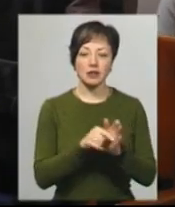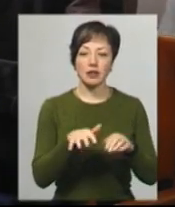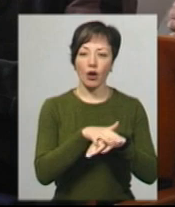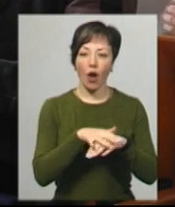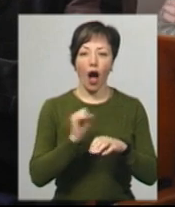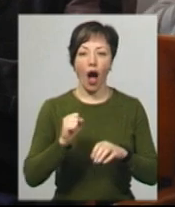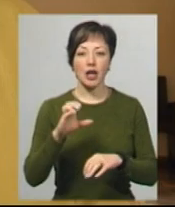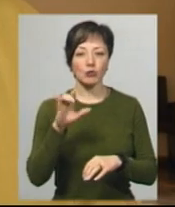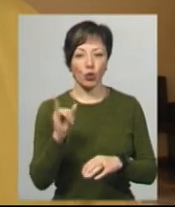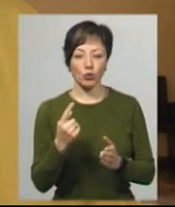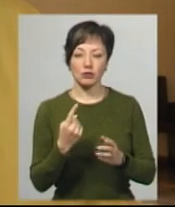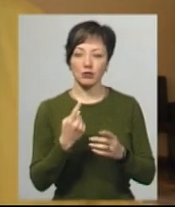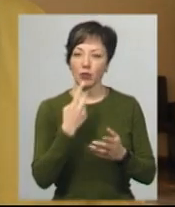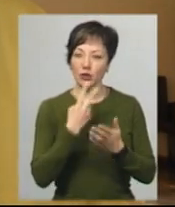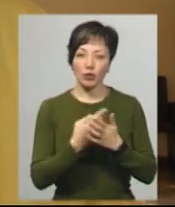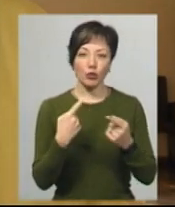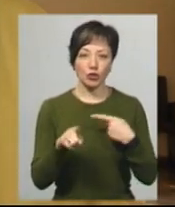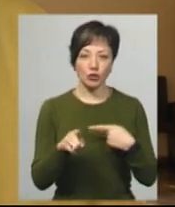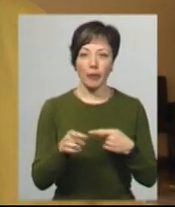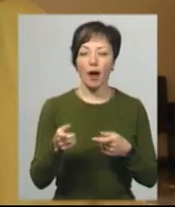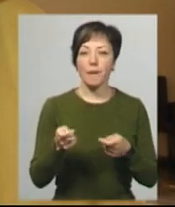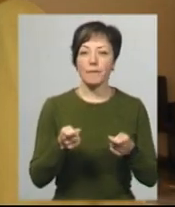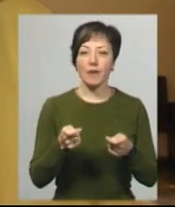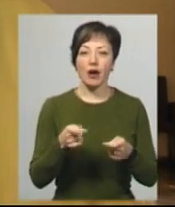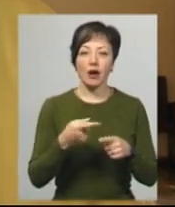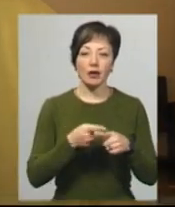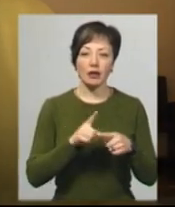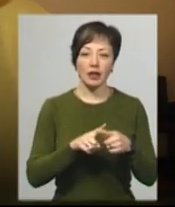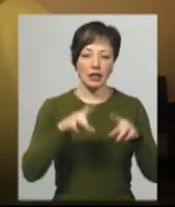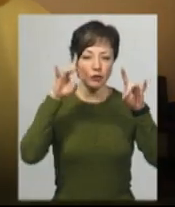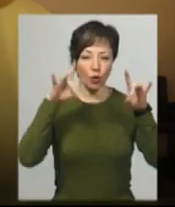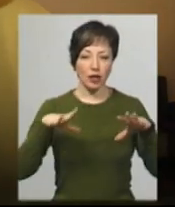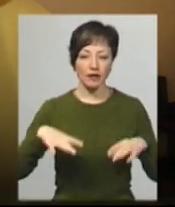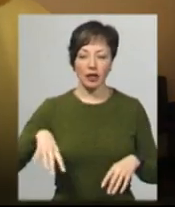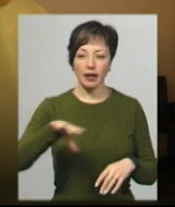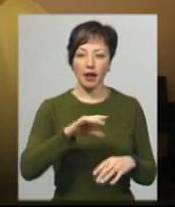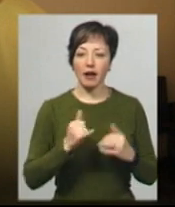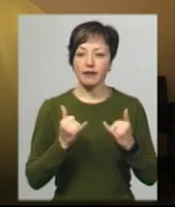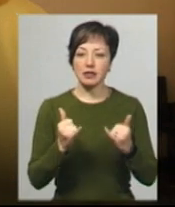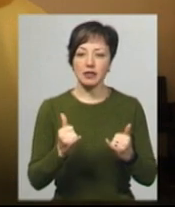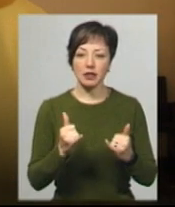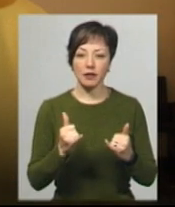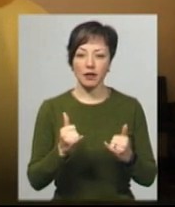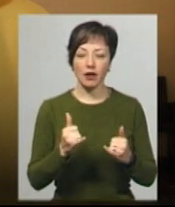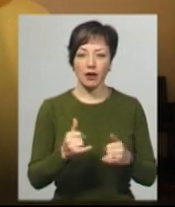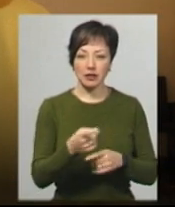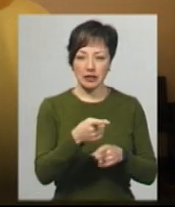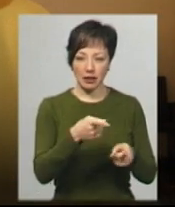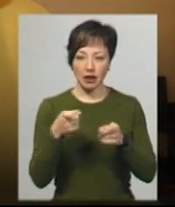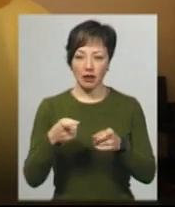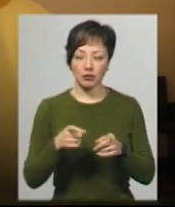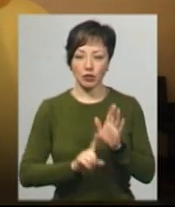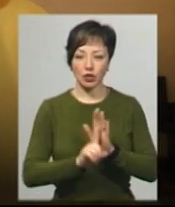Полудніцин додає, пострілю з приміщення управління СБУ ніхто не очікував. Несподівано для всіх вони відкрили вогонь. Правда, там ніхто не